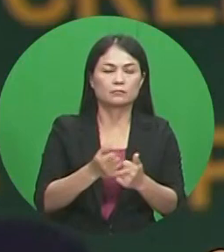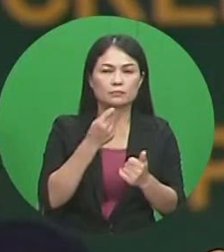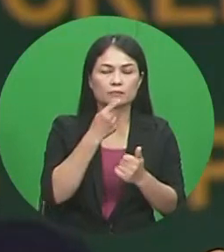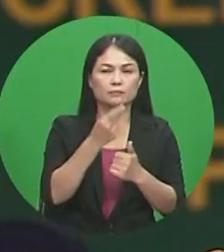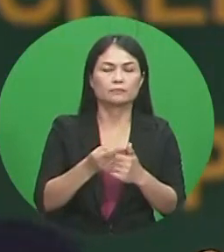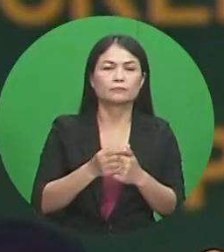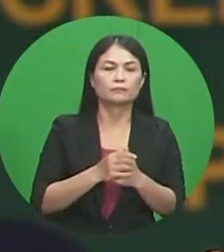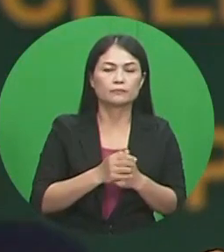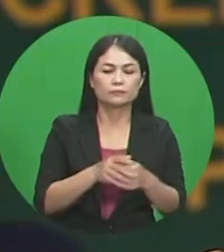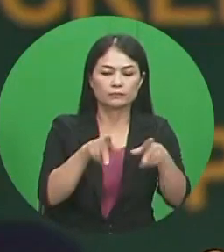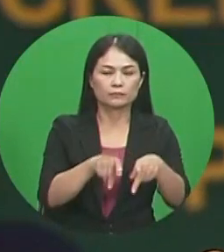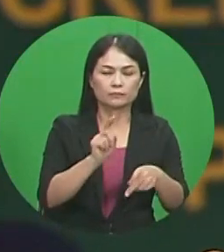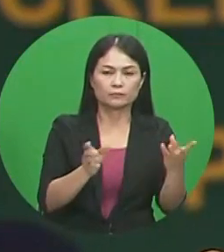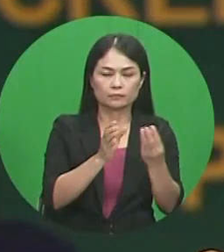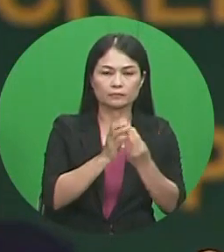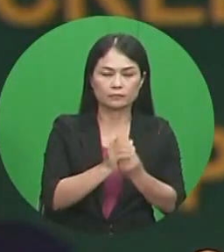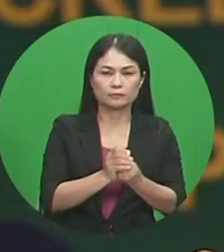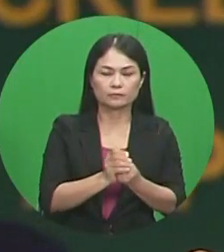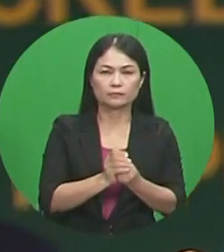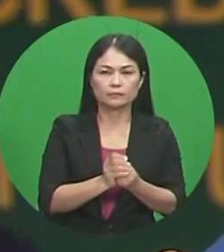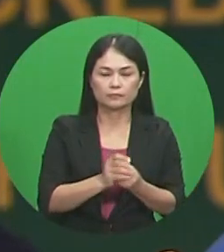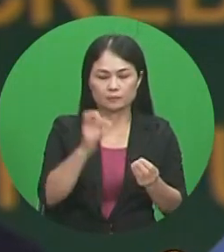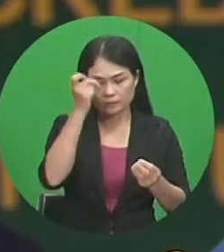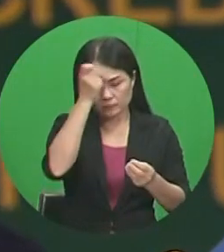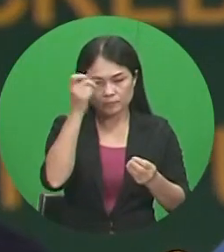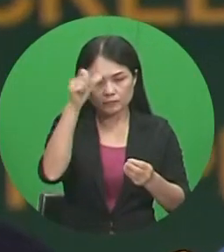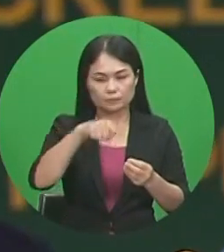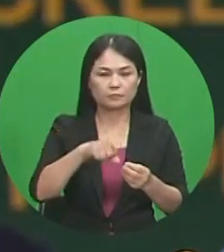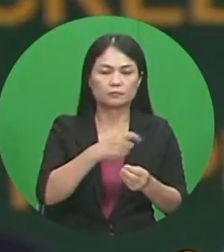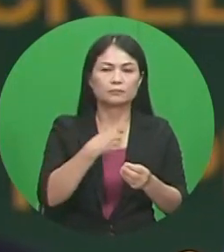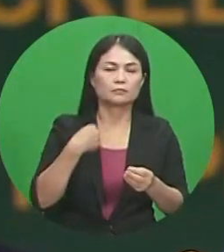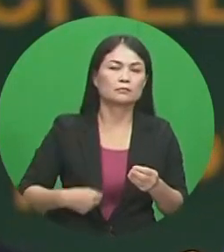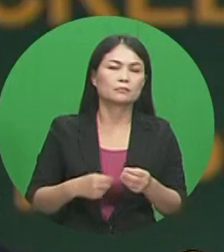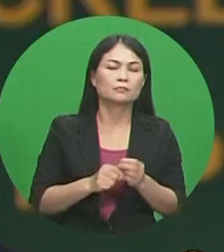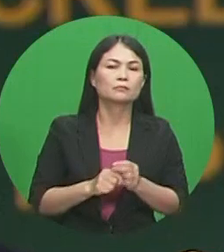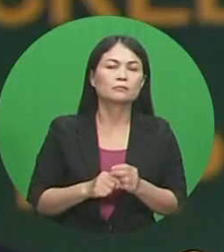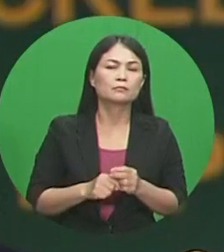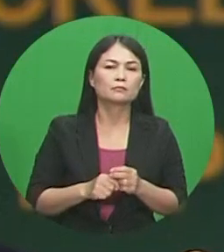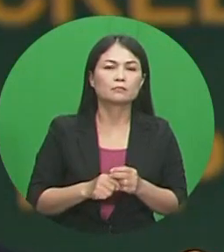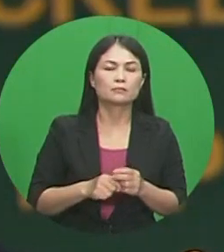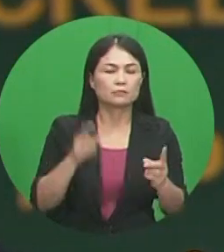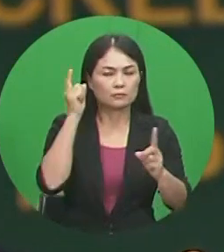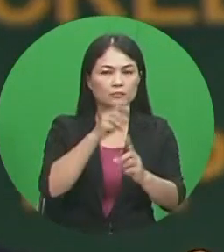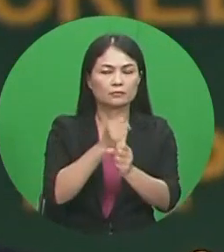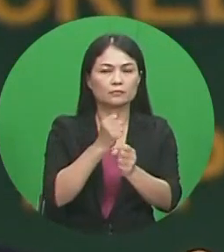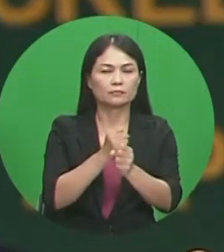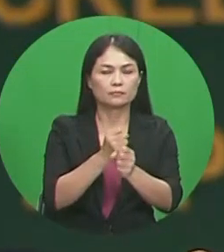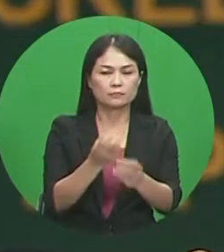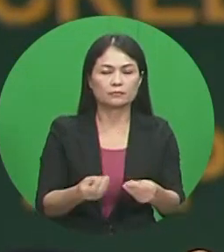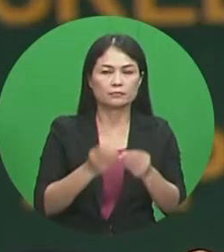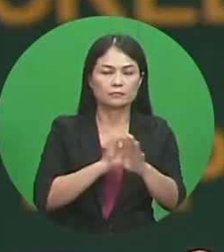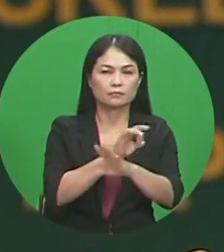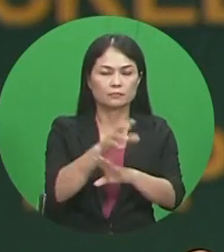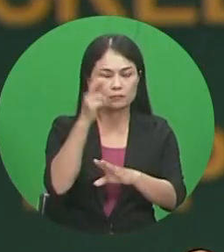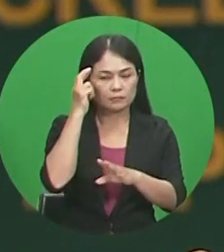ក់មនុស្សមួយចំនួនដែលអកតេចំពោះចិនតែប៉ុណ្ណោះដើម្បីធ្វើការដាស់តឿនរំលឹ